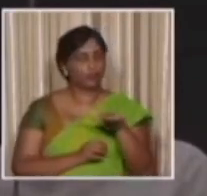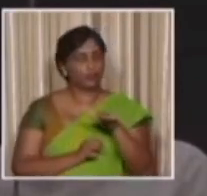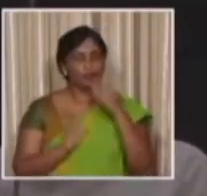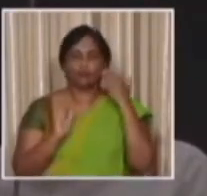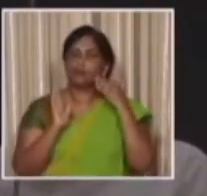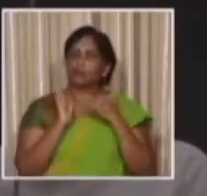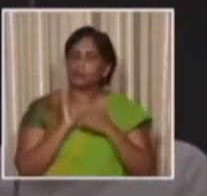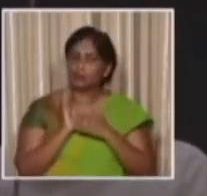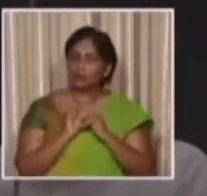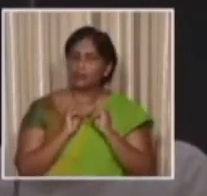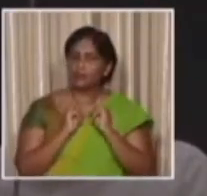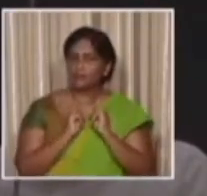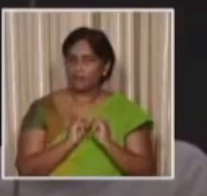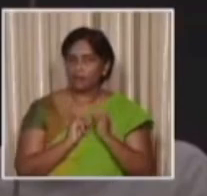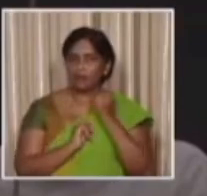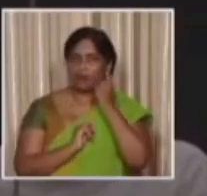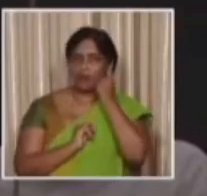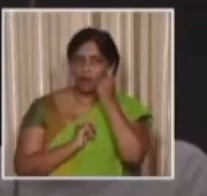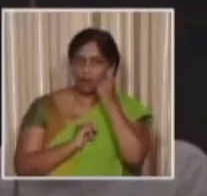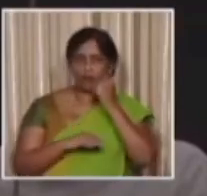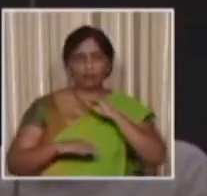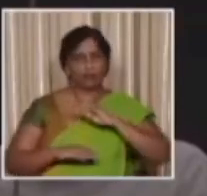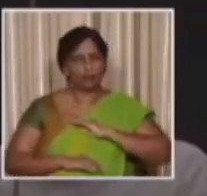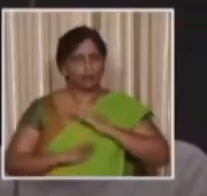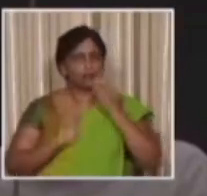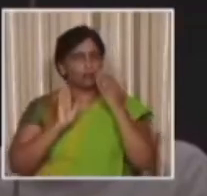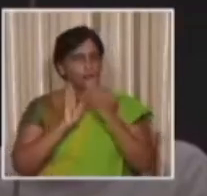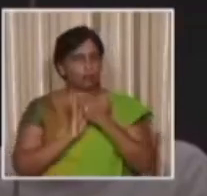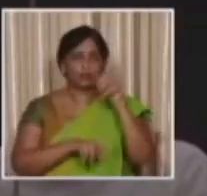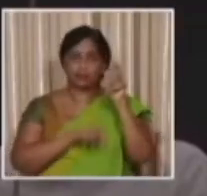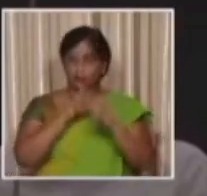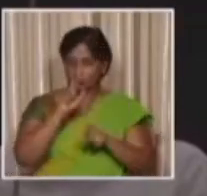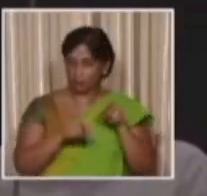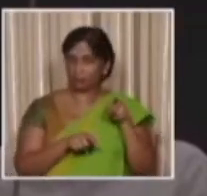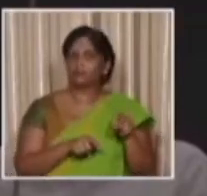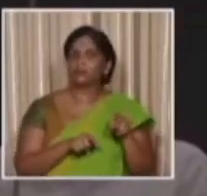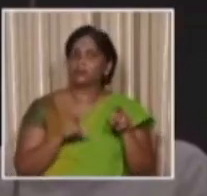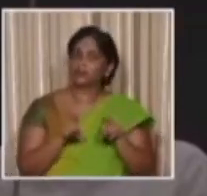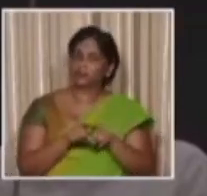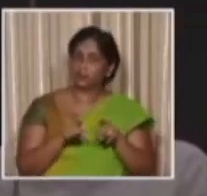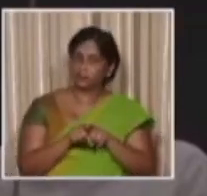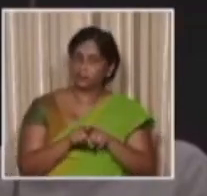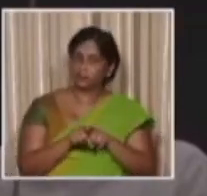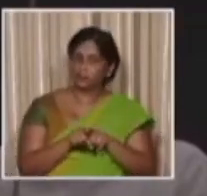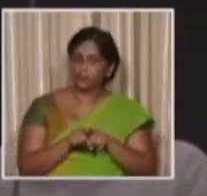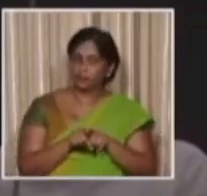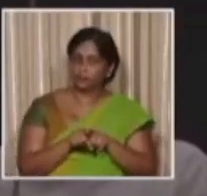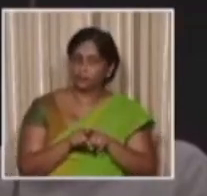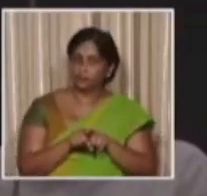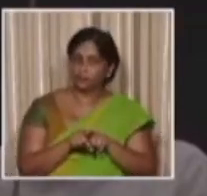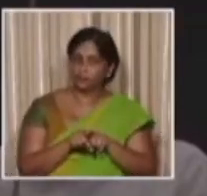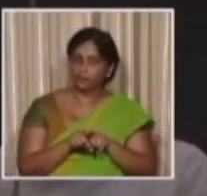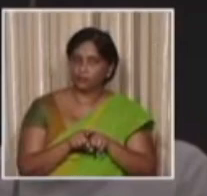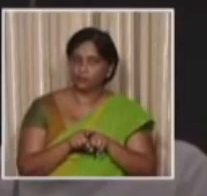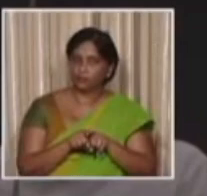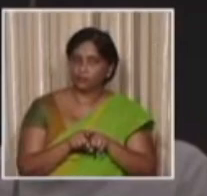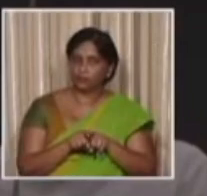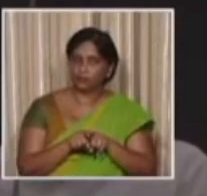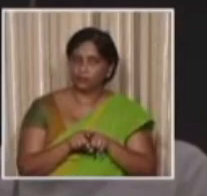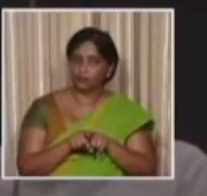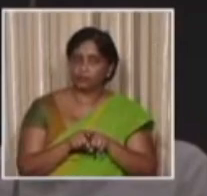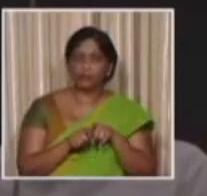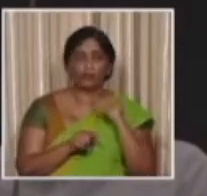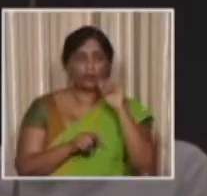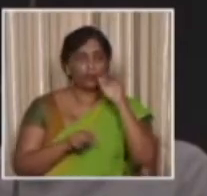உங்களிடம் சொன்னார்களோ அதிலே ஒரு பௌத்த துறவி இப்பொழுதும் சில இடங்களுக்கு சென்று அந்த இடம் தொல்லியலுக்கு சொந்தமானது என்பதாக எல்லாம் சில காரணங்களை